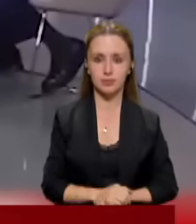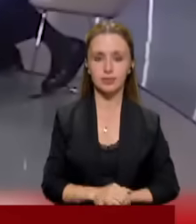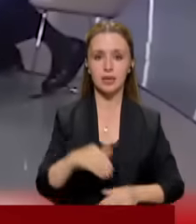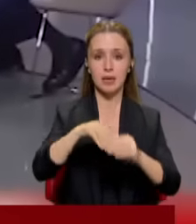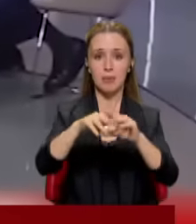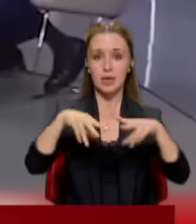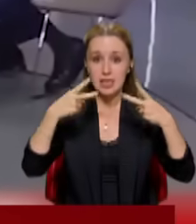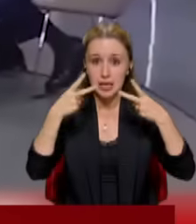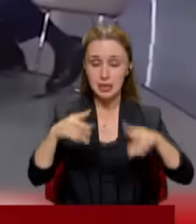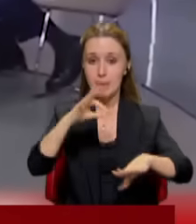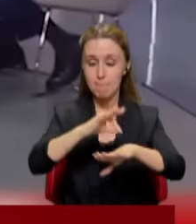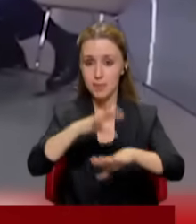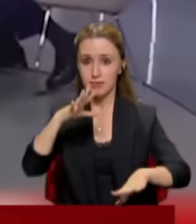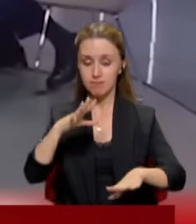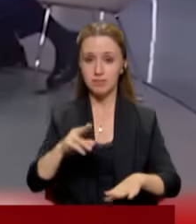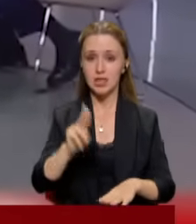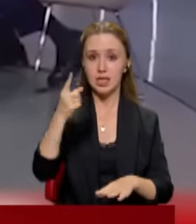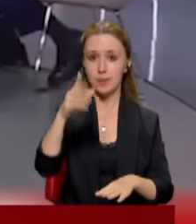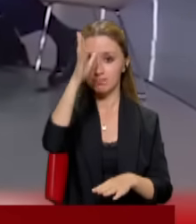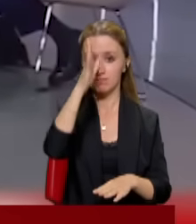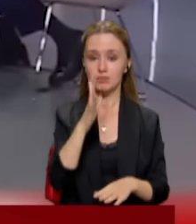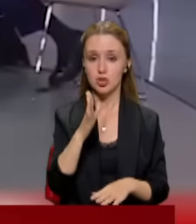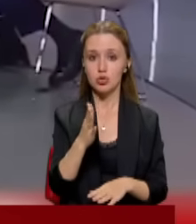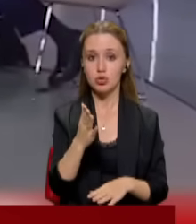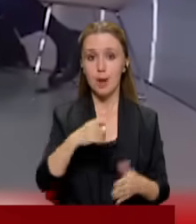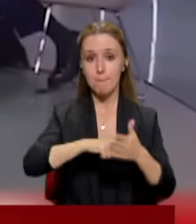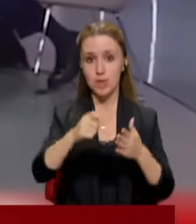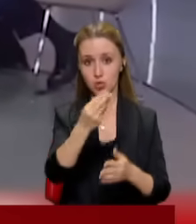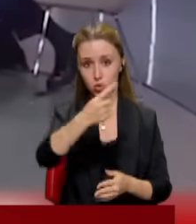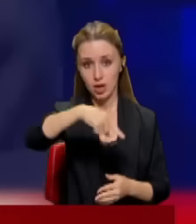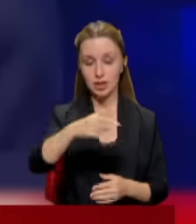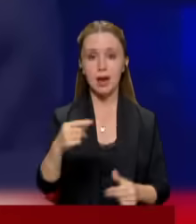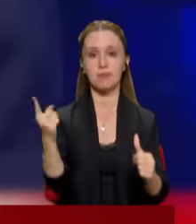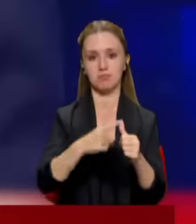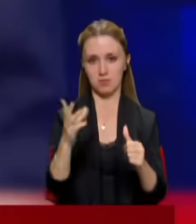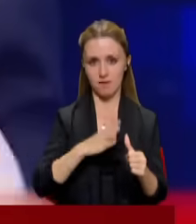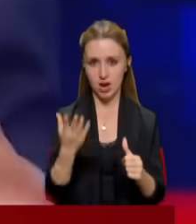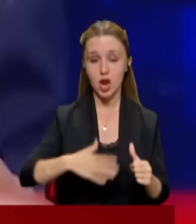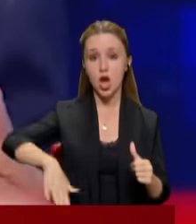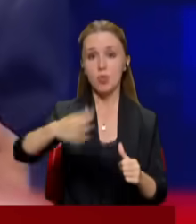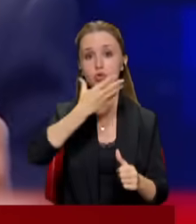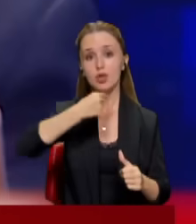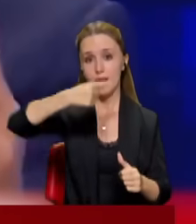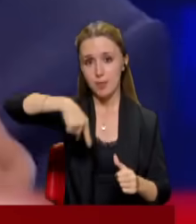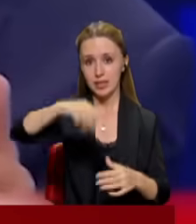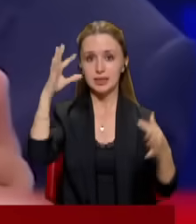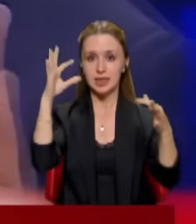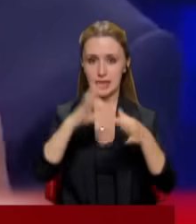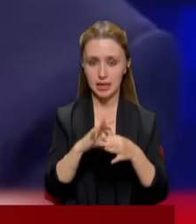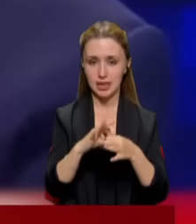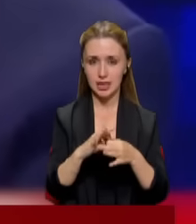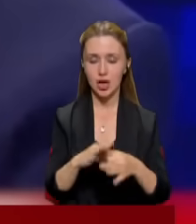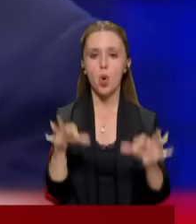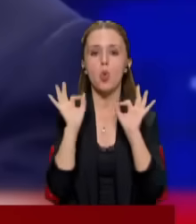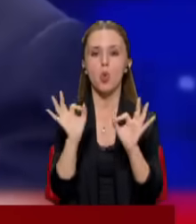Meclis açılır açılmaz 7500 alanlar başta olmak üzere bütün emeklilerle ilgili